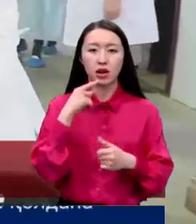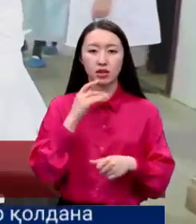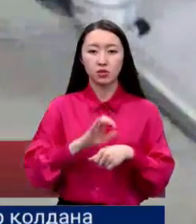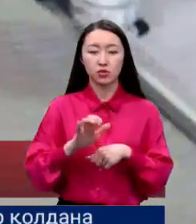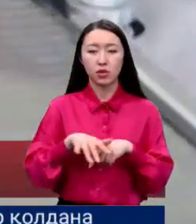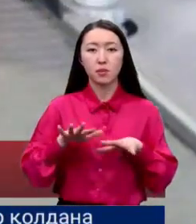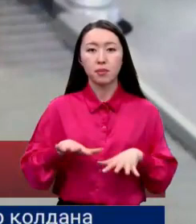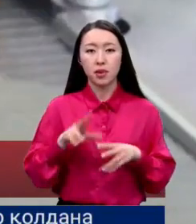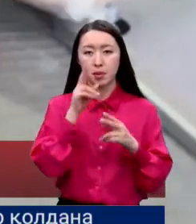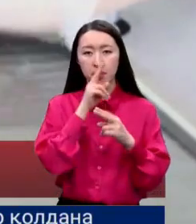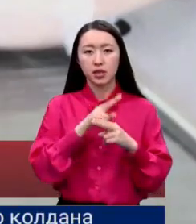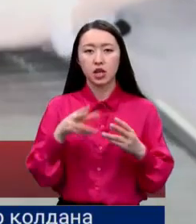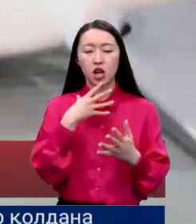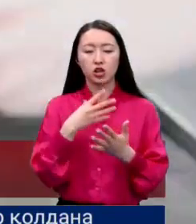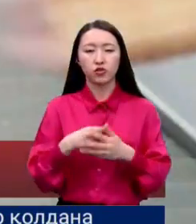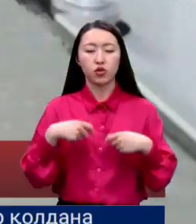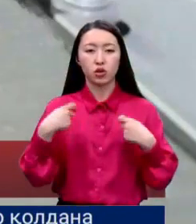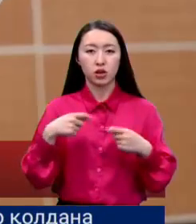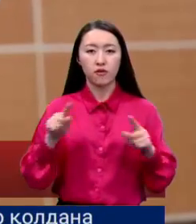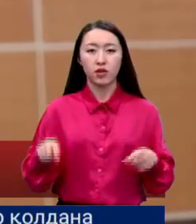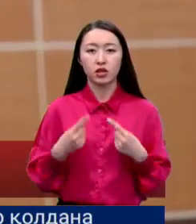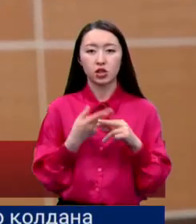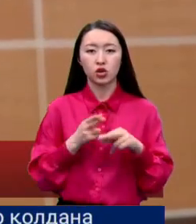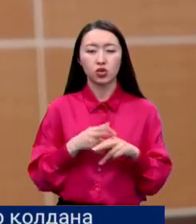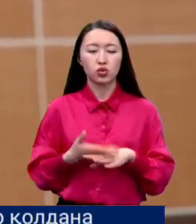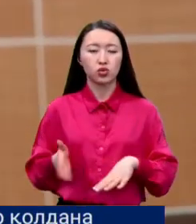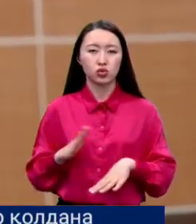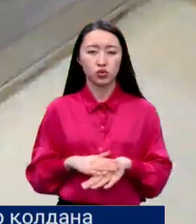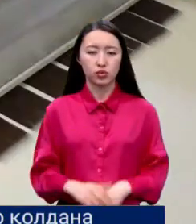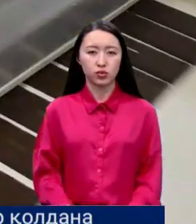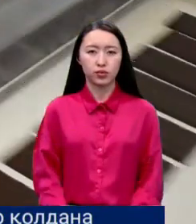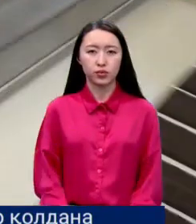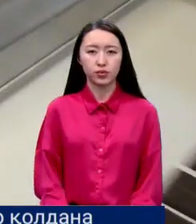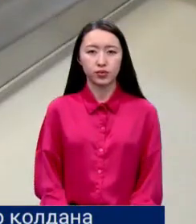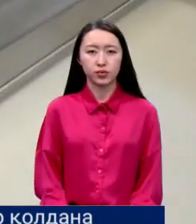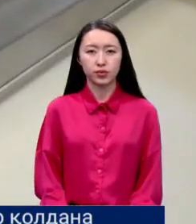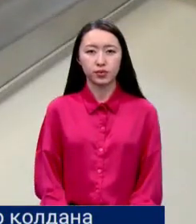местные потеряют отечественный рынок, восстановить который будет очень сложно.